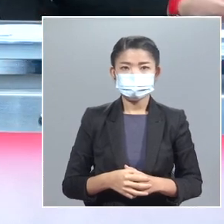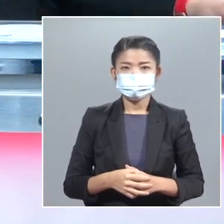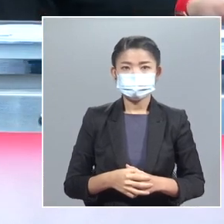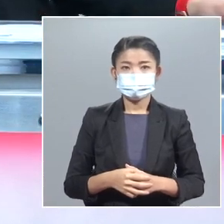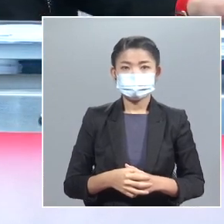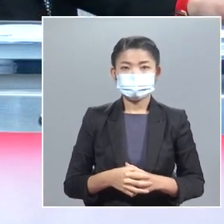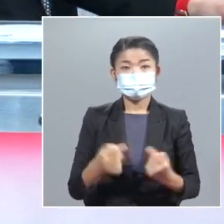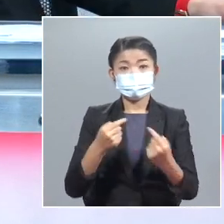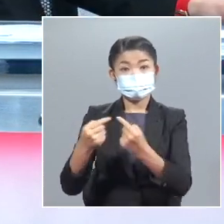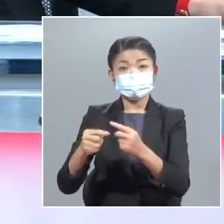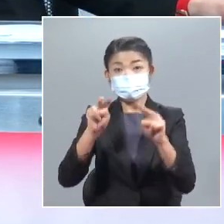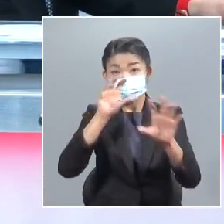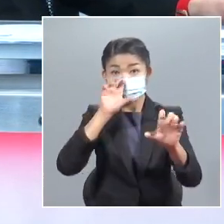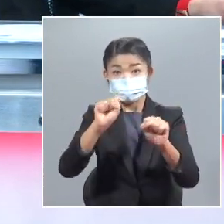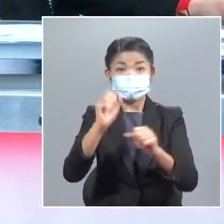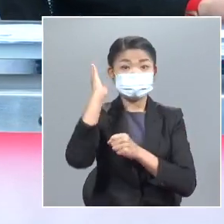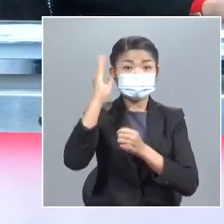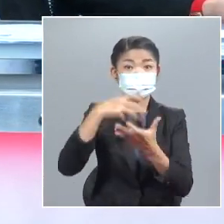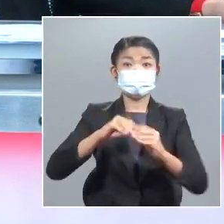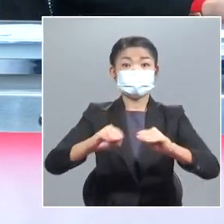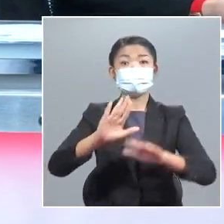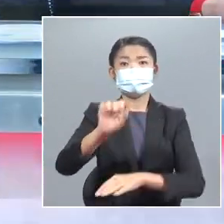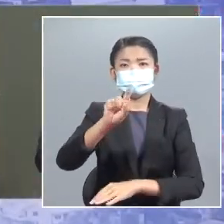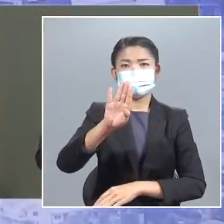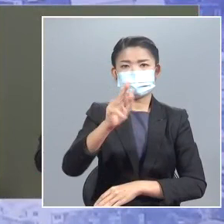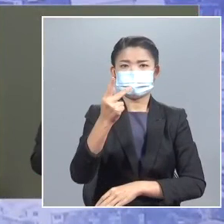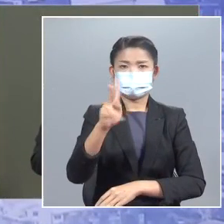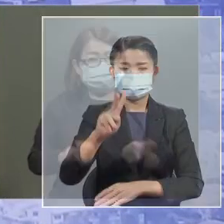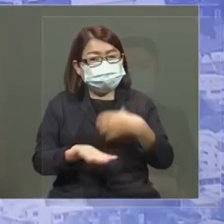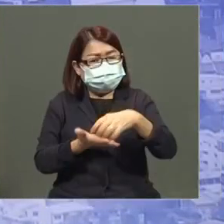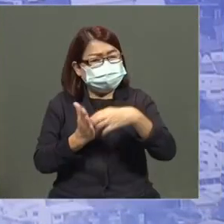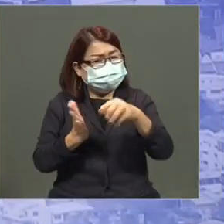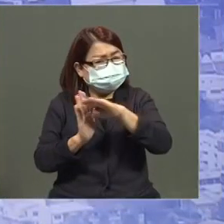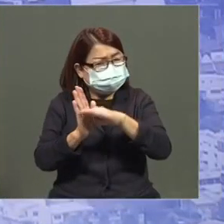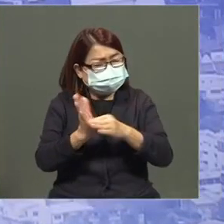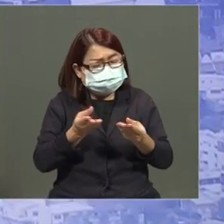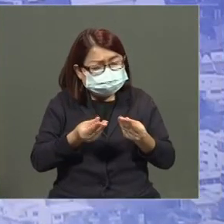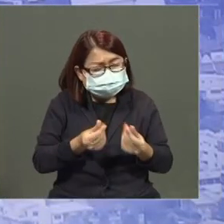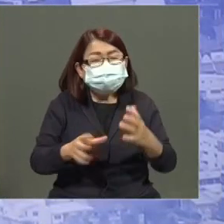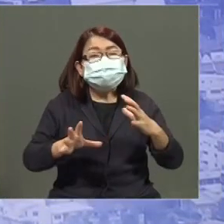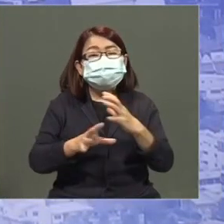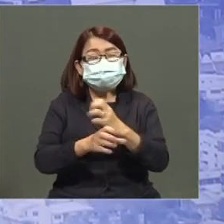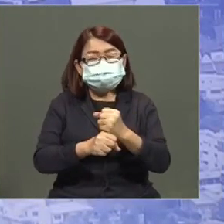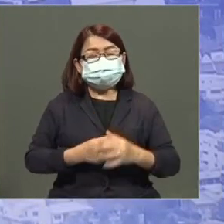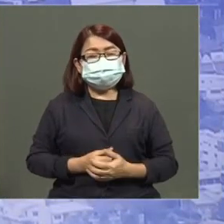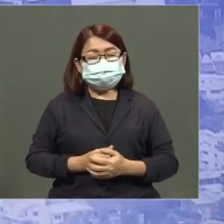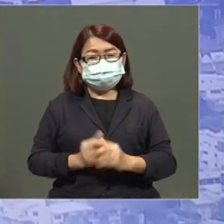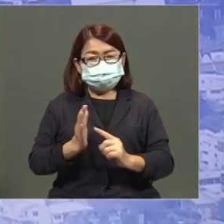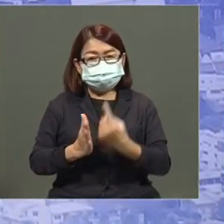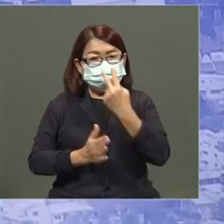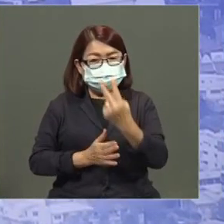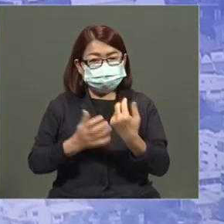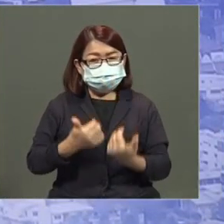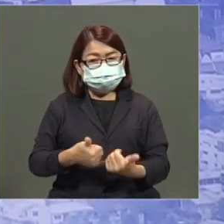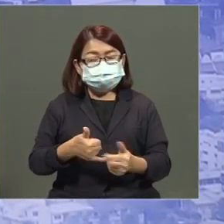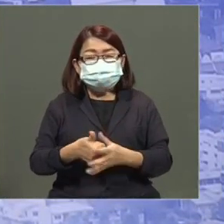ช่วงนี้ไปติดตามการแถลงข่าวจากทางสบคค่ะ ของที่ประชุมสบคชุดเล็กในวันนี้ค่ะไปเริ่มกันที่ยอดผู้ติด